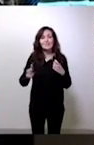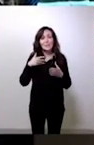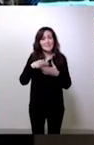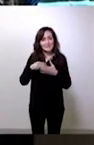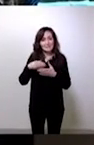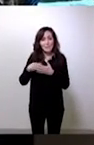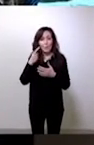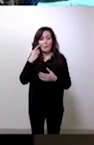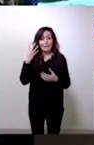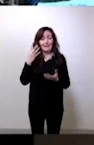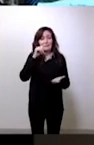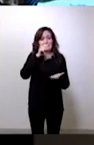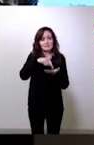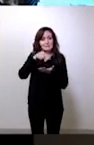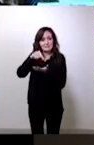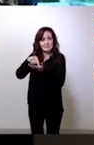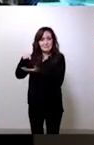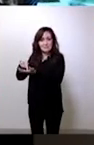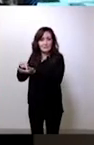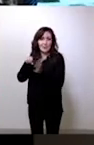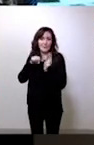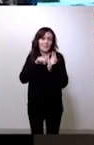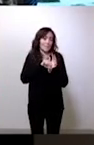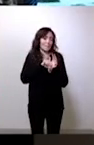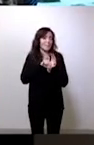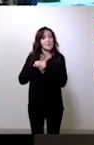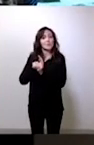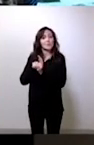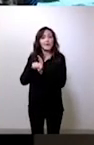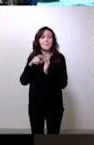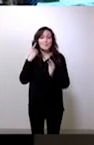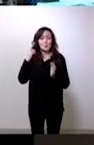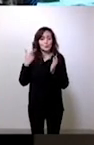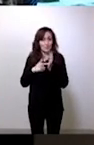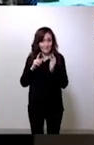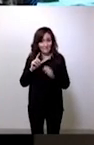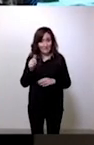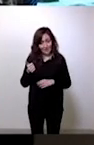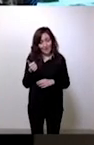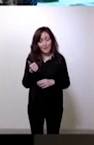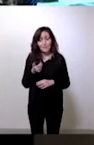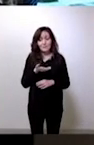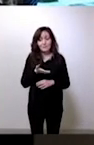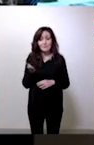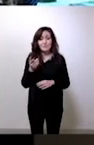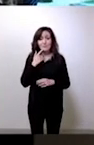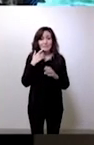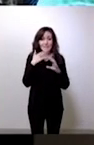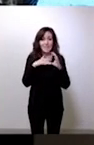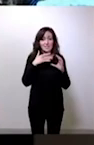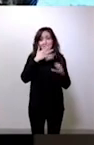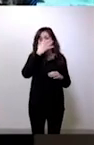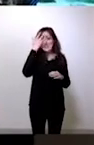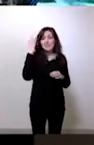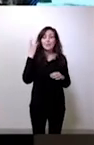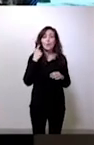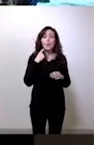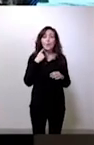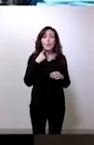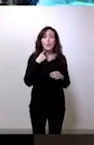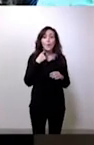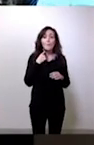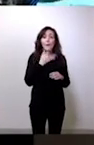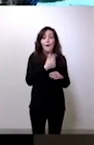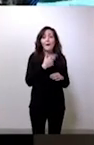4 sites priorisés pour cette année 2021. La crèche Sainte-Colombe 1 et Sainte-Colombe